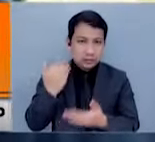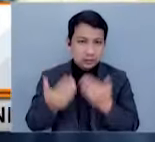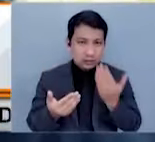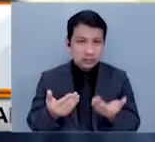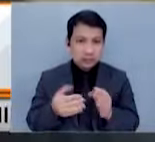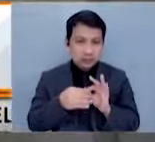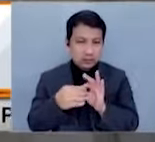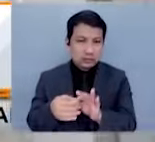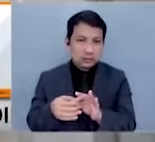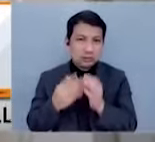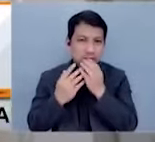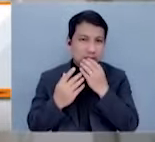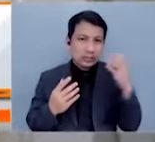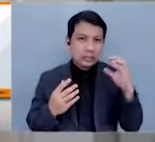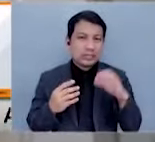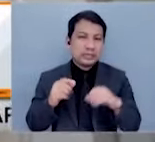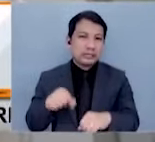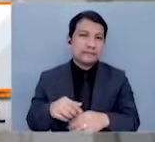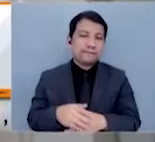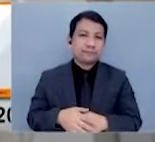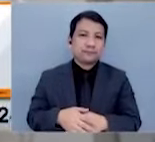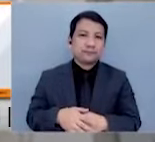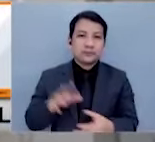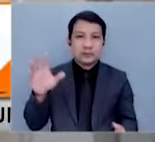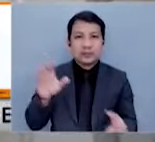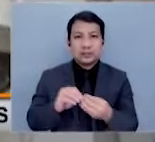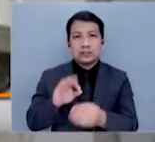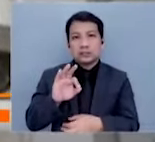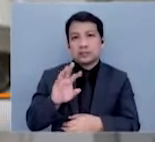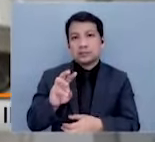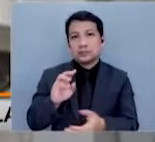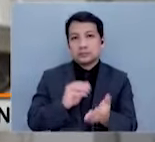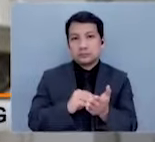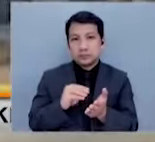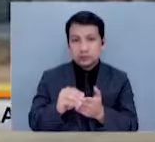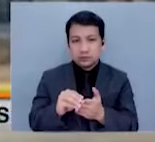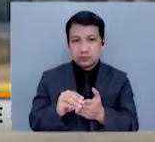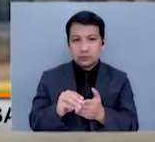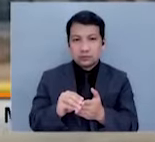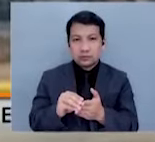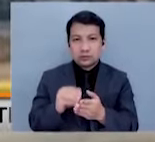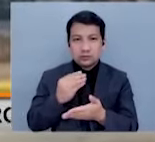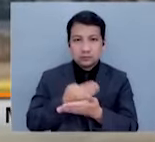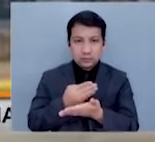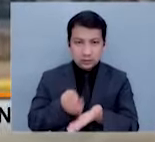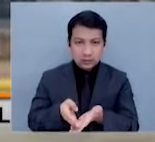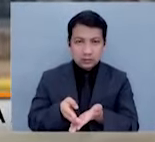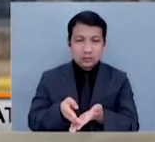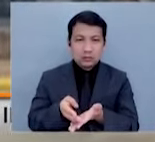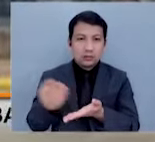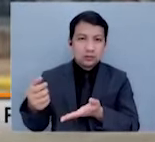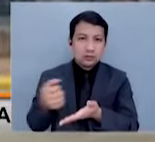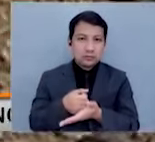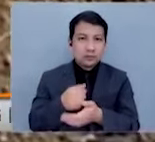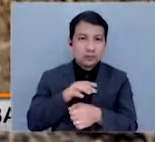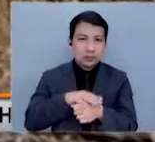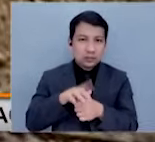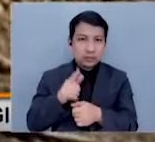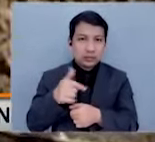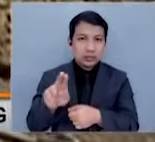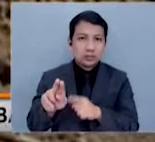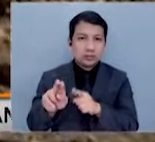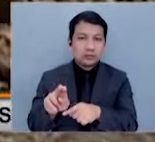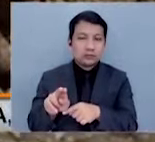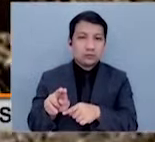tindi ng init. Aabot sa 96 million pesos na pondo ang balak na kukunin ng lokal na pamahalaan sa